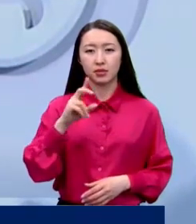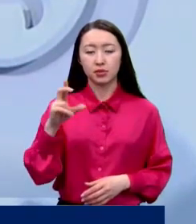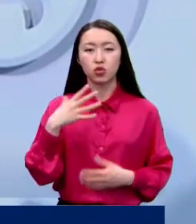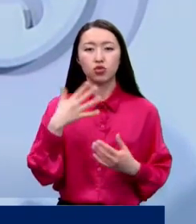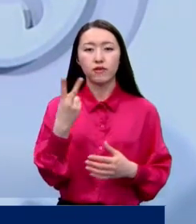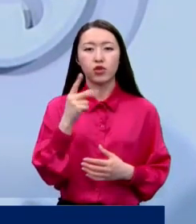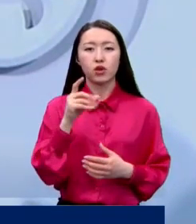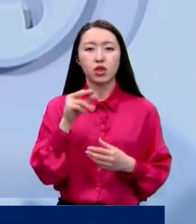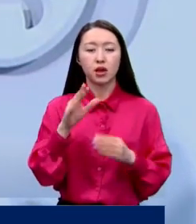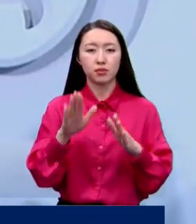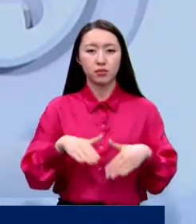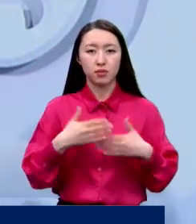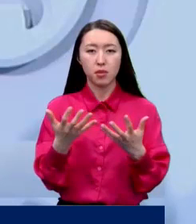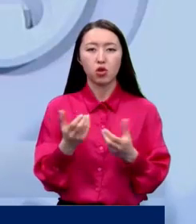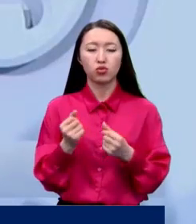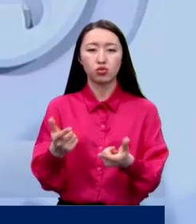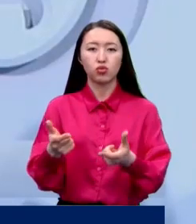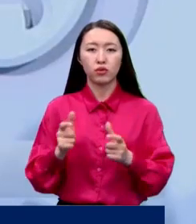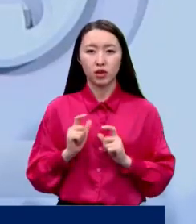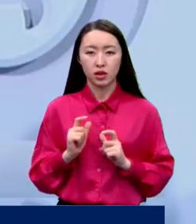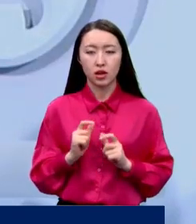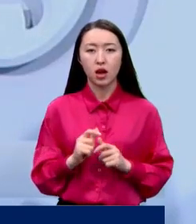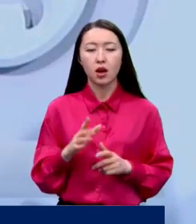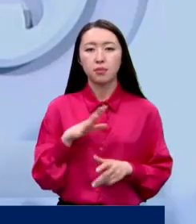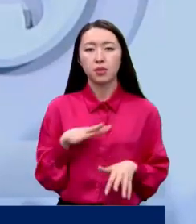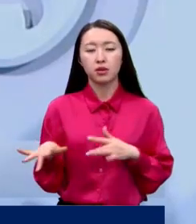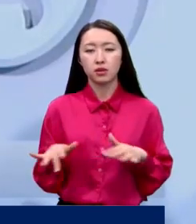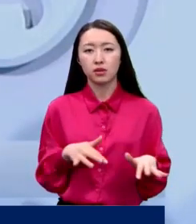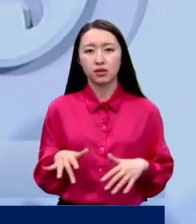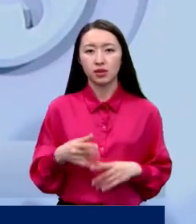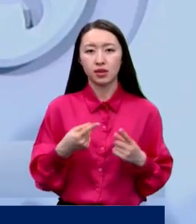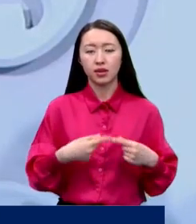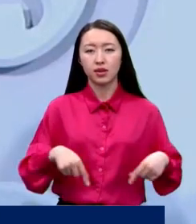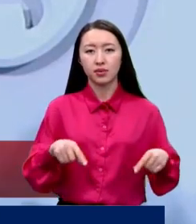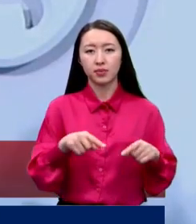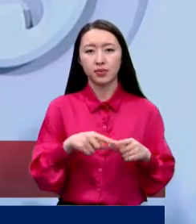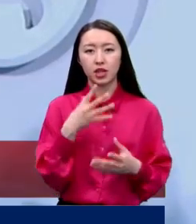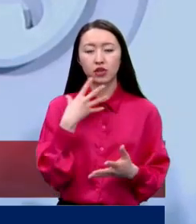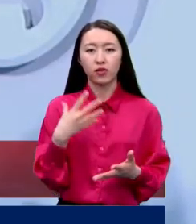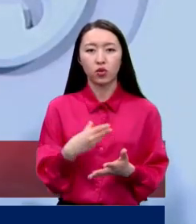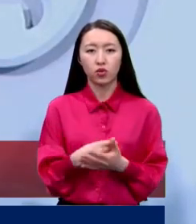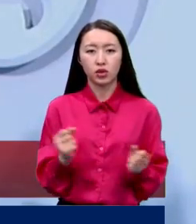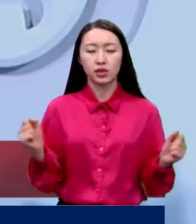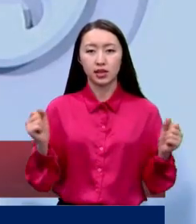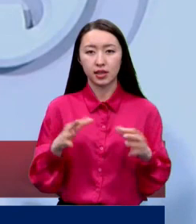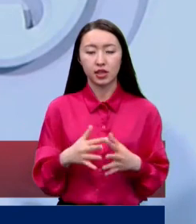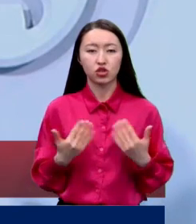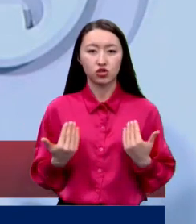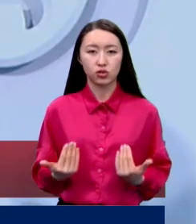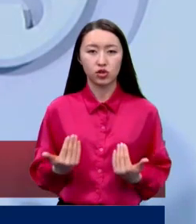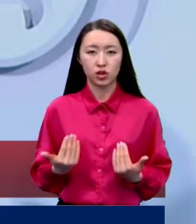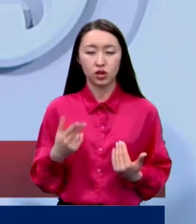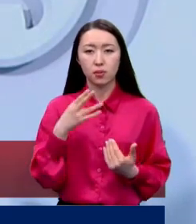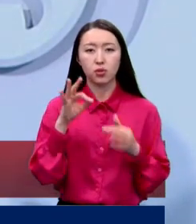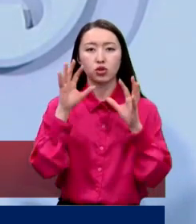подтверждение, уведомление. Значит, провели они свой съезд. Сейчас